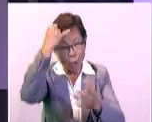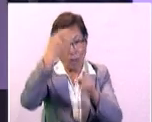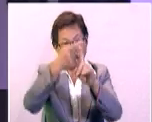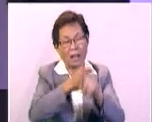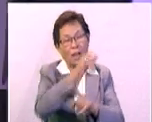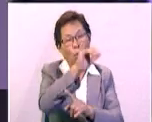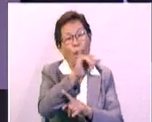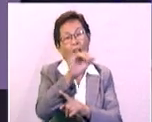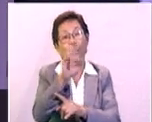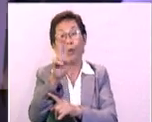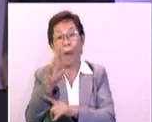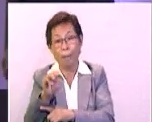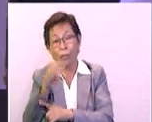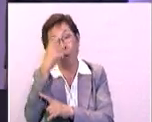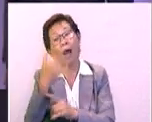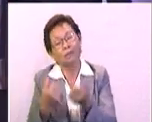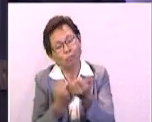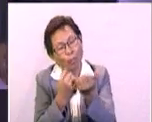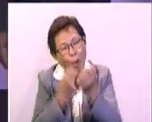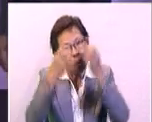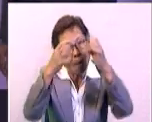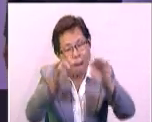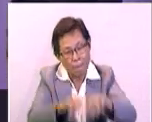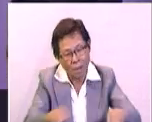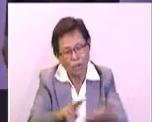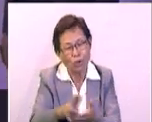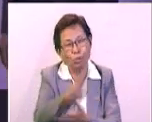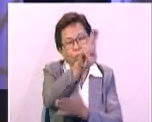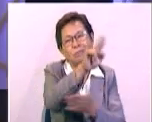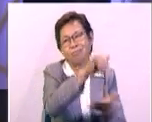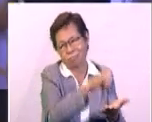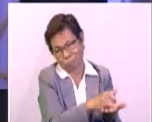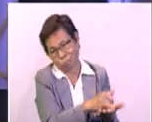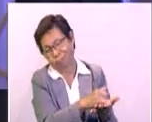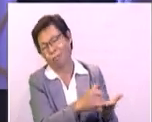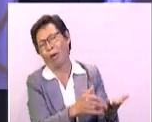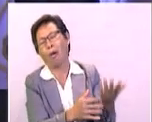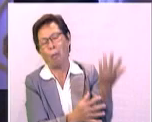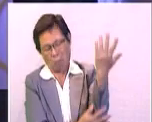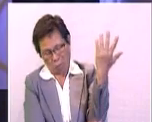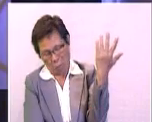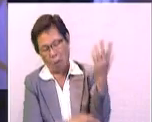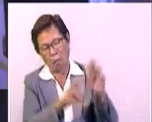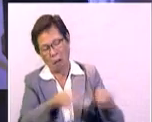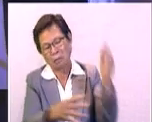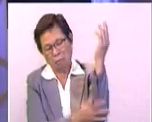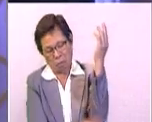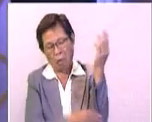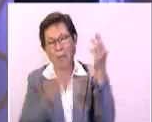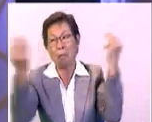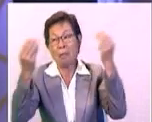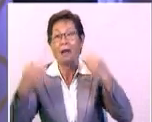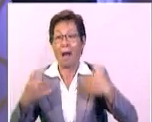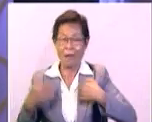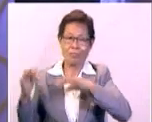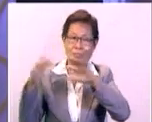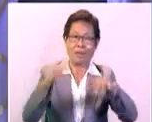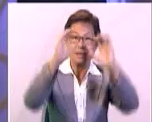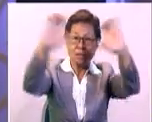YUM. Ia bertujuan membiayai pendidikan pelajar universiti berkenaan yang kurang berkemampuan. Majlis turut dihadiri